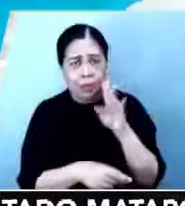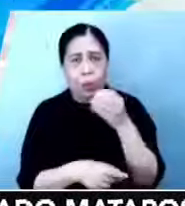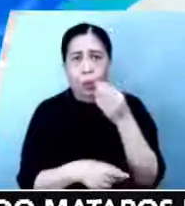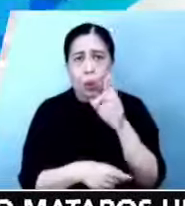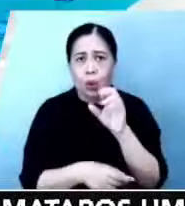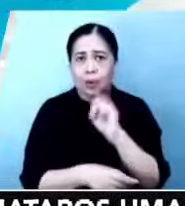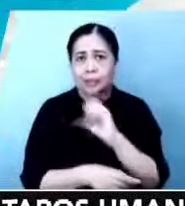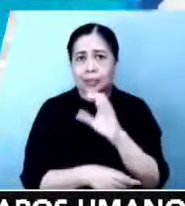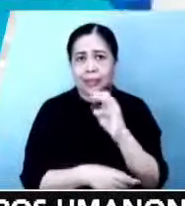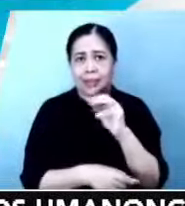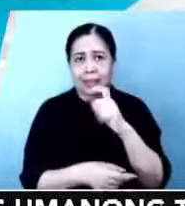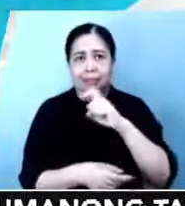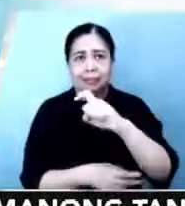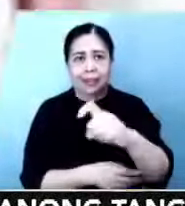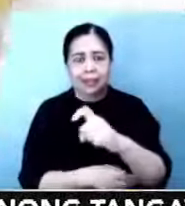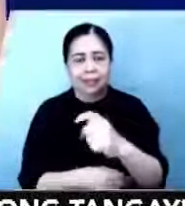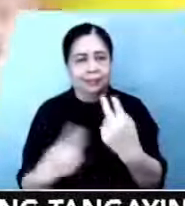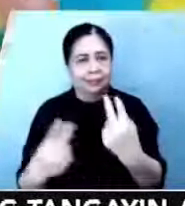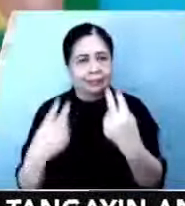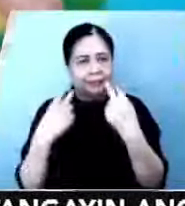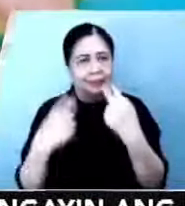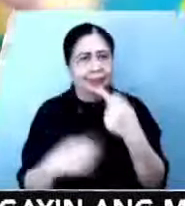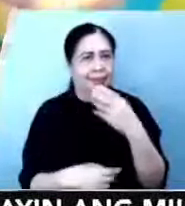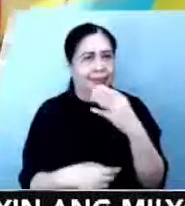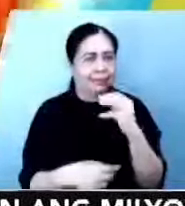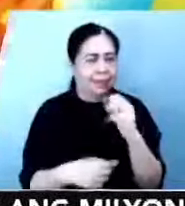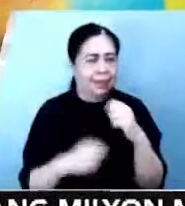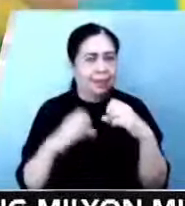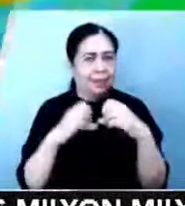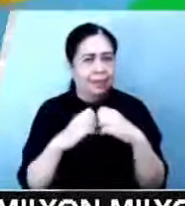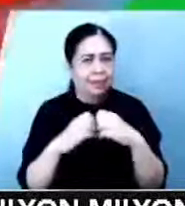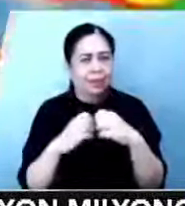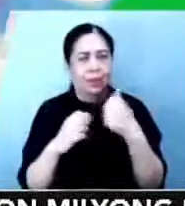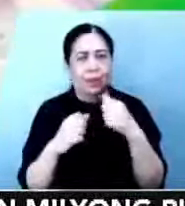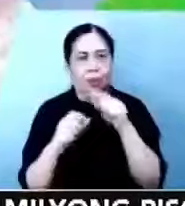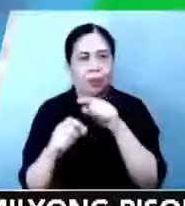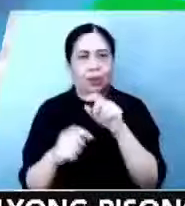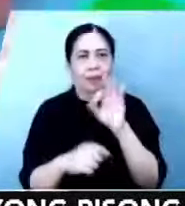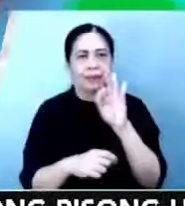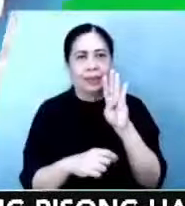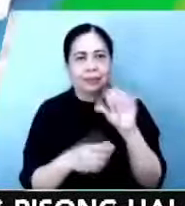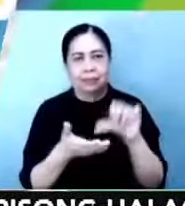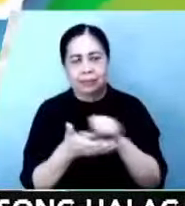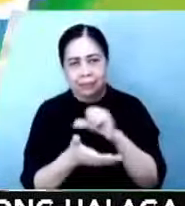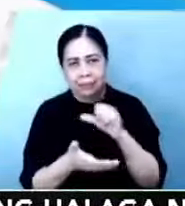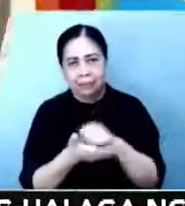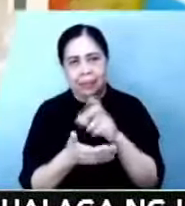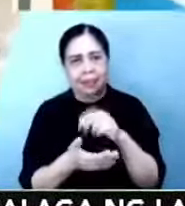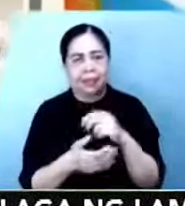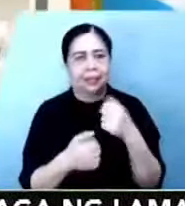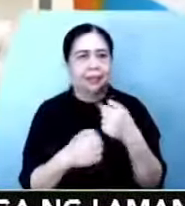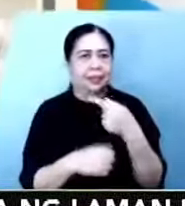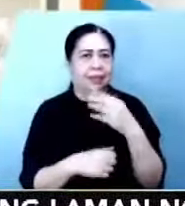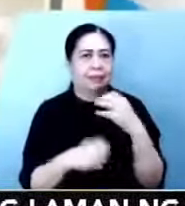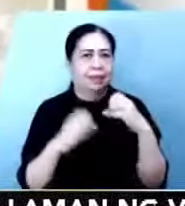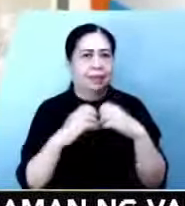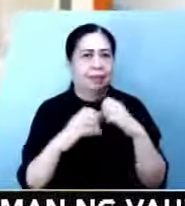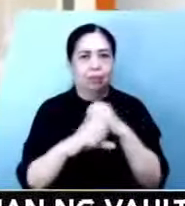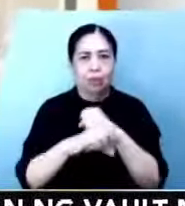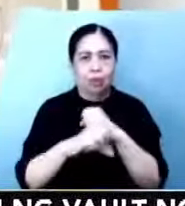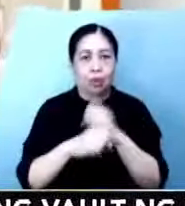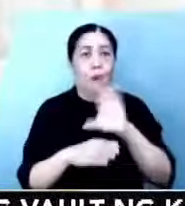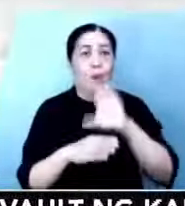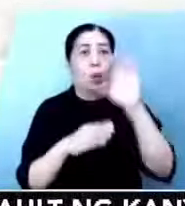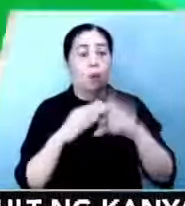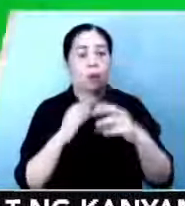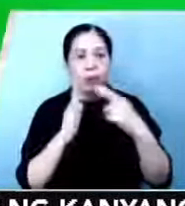texts. Tutok lang sa GMA o bumisita sa official Facebook page at microsite ng GMA promos para sa complete mechanics